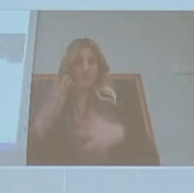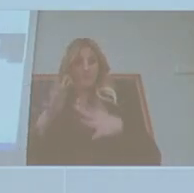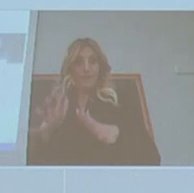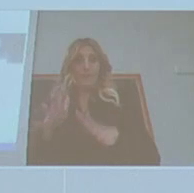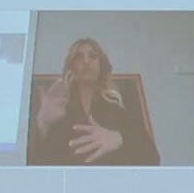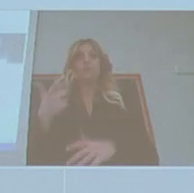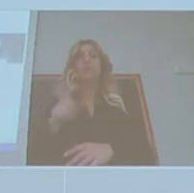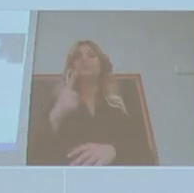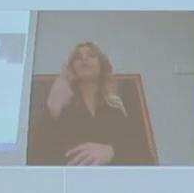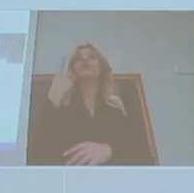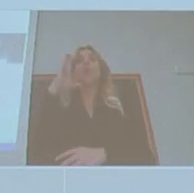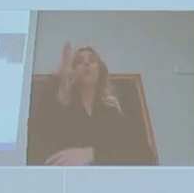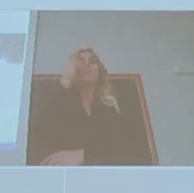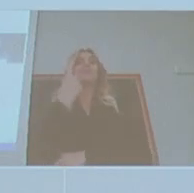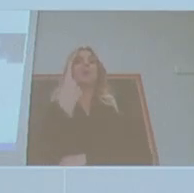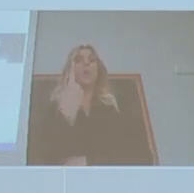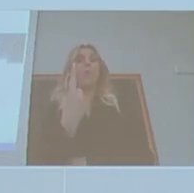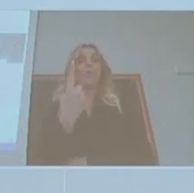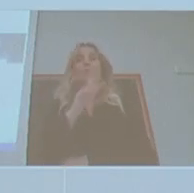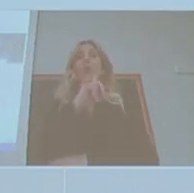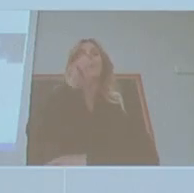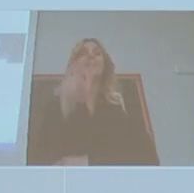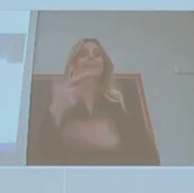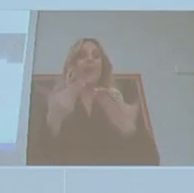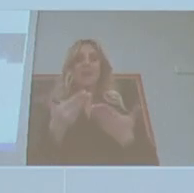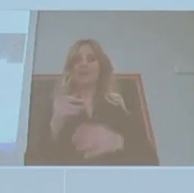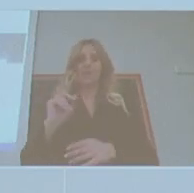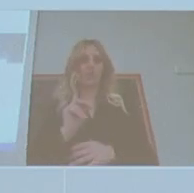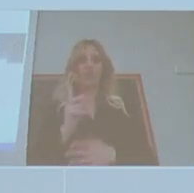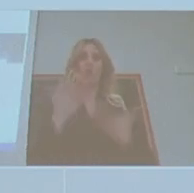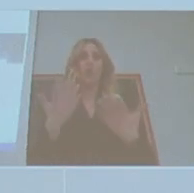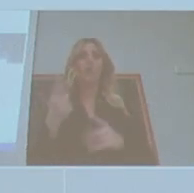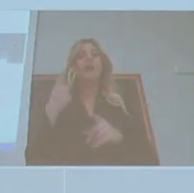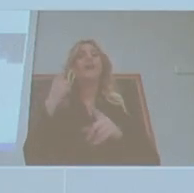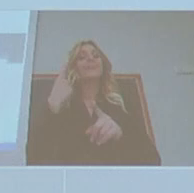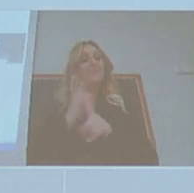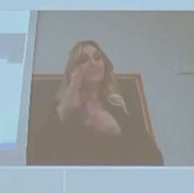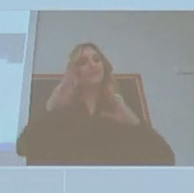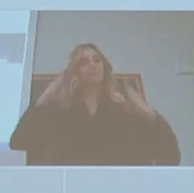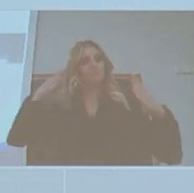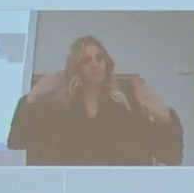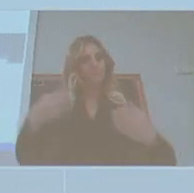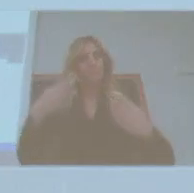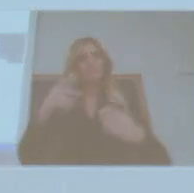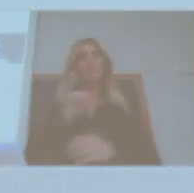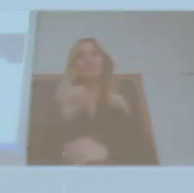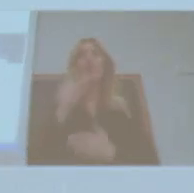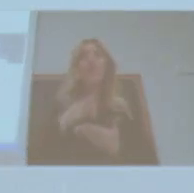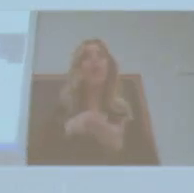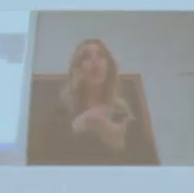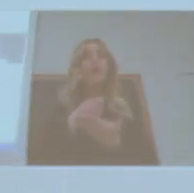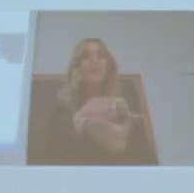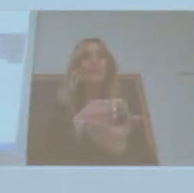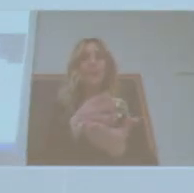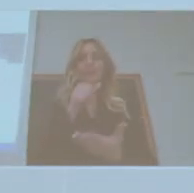solo l'Ateneo in generale, le università italiane non si devono occupare esclusivamente dell'orientamento